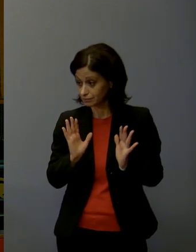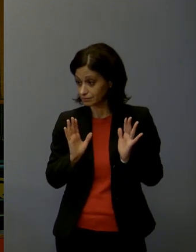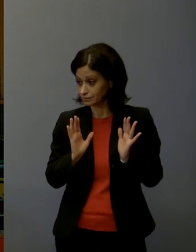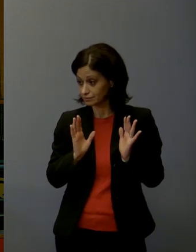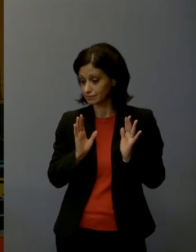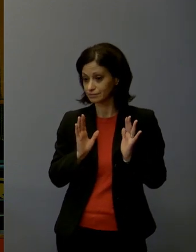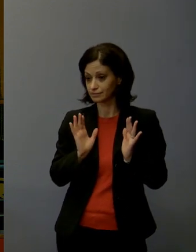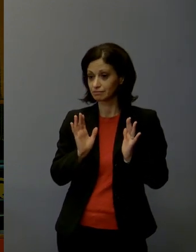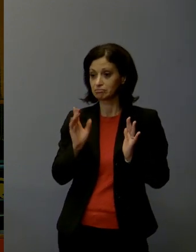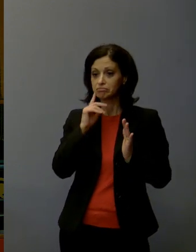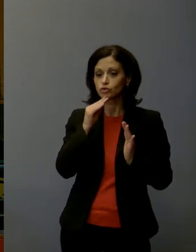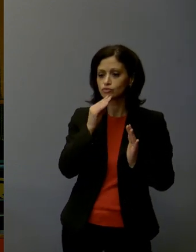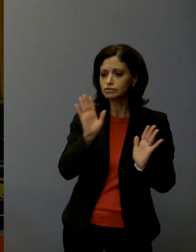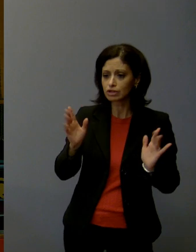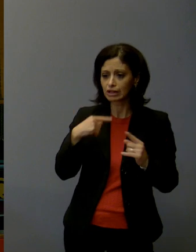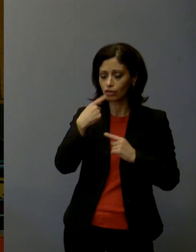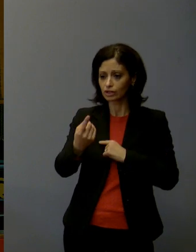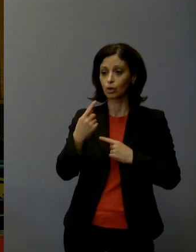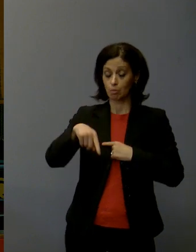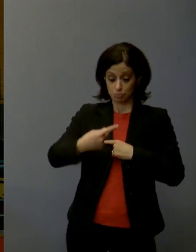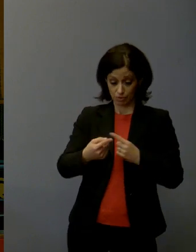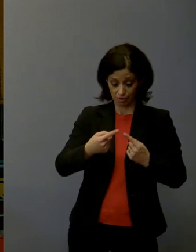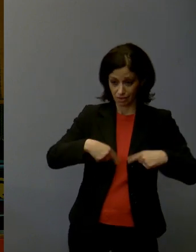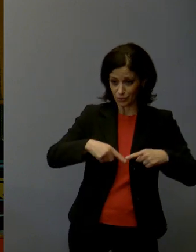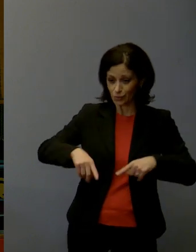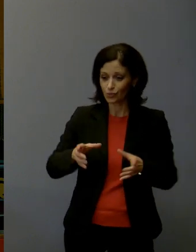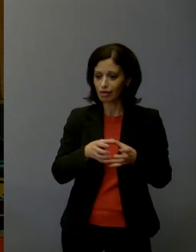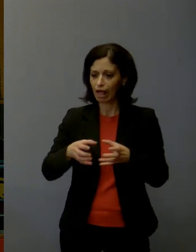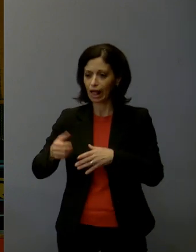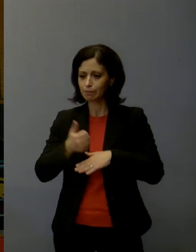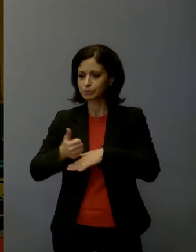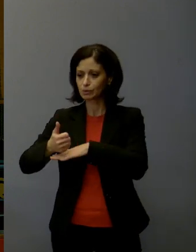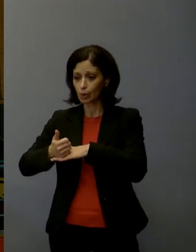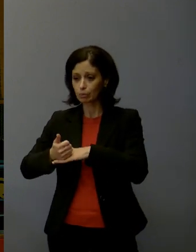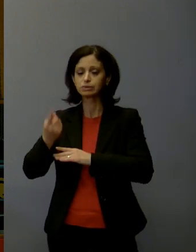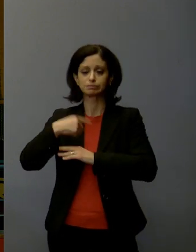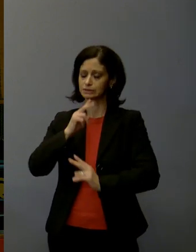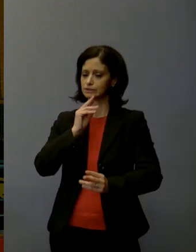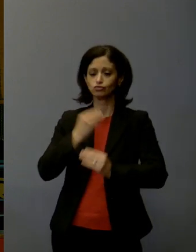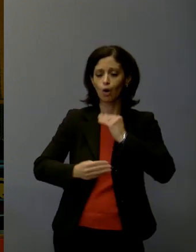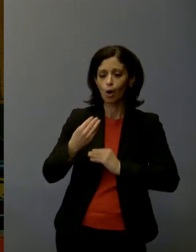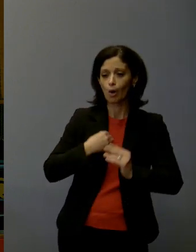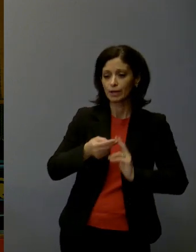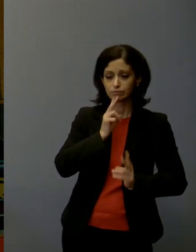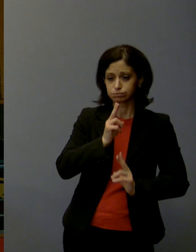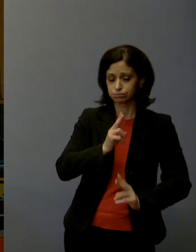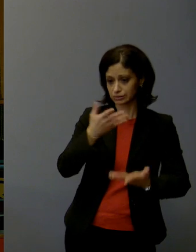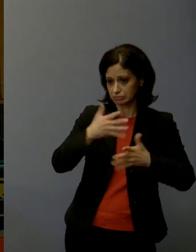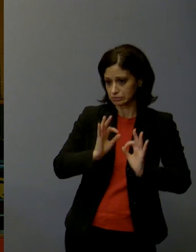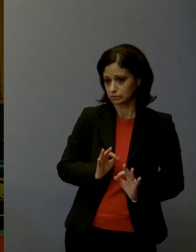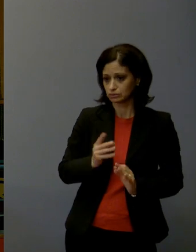se le basta le basta le ho detto le ho detto che risponderò a tutte le domande in capigruppo Quando finiremo l'illustrazione